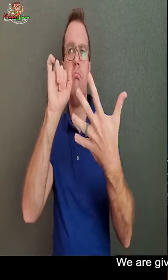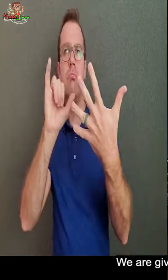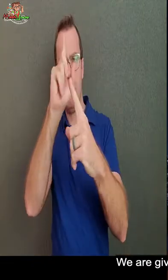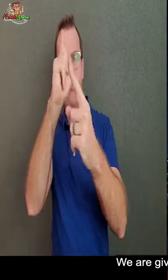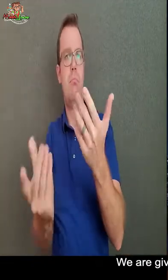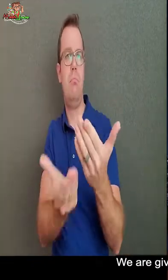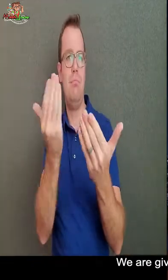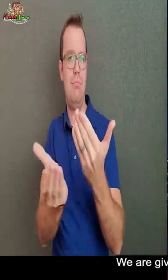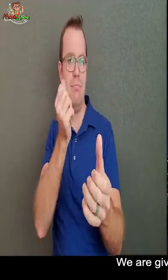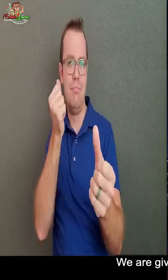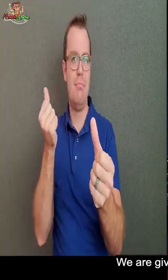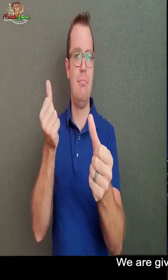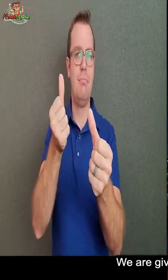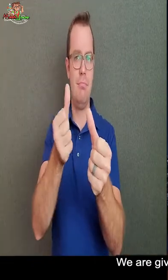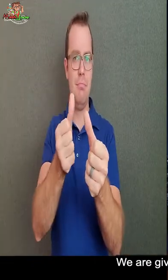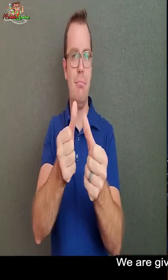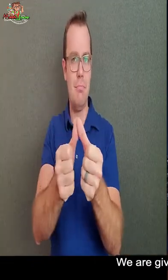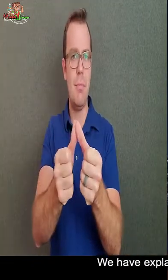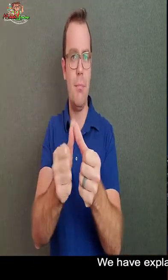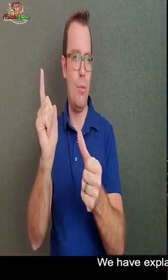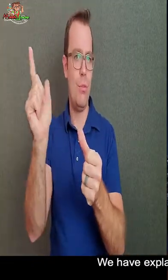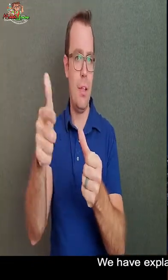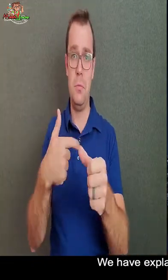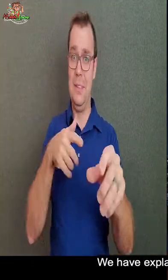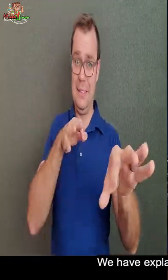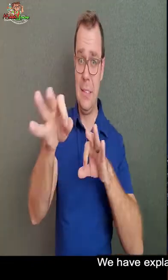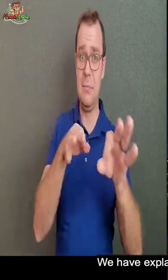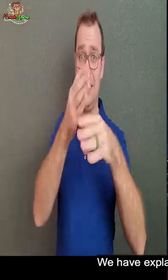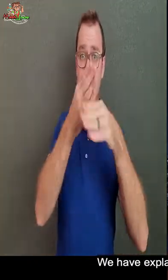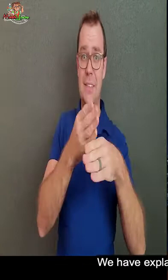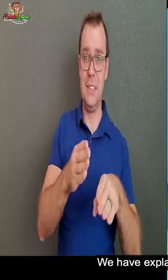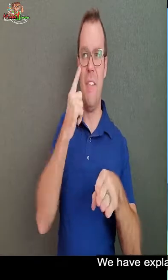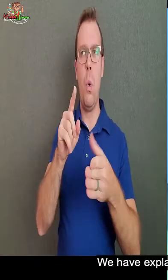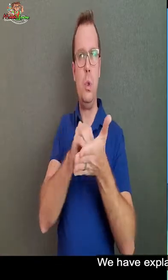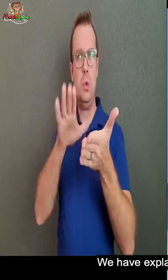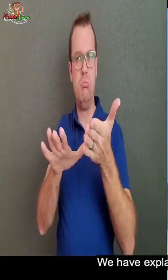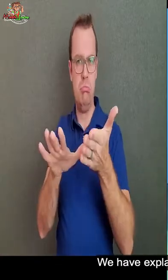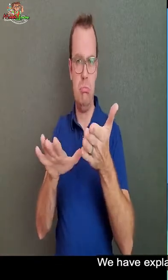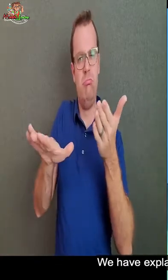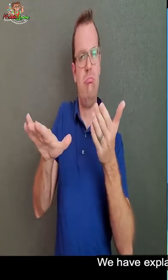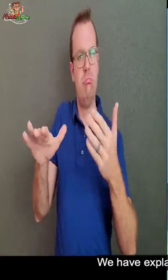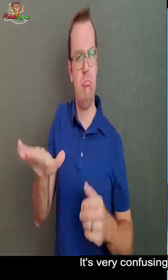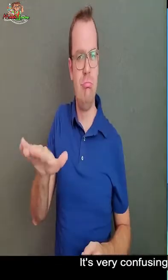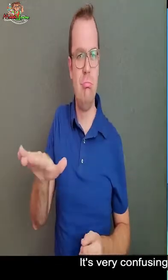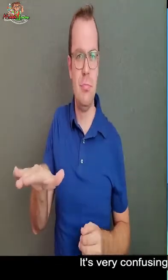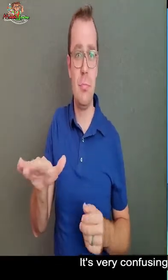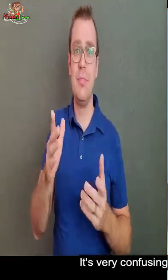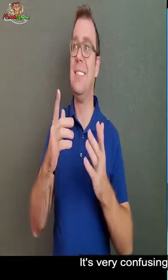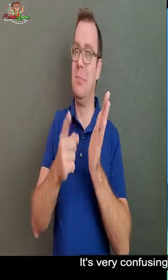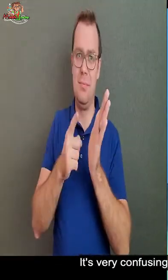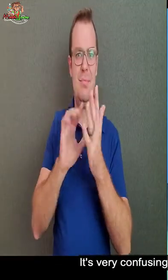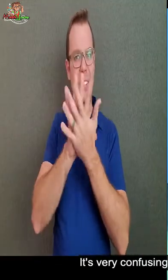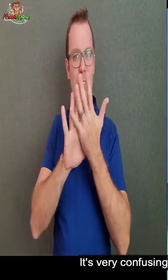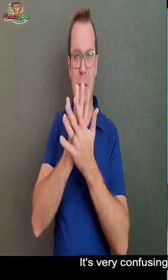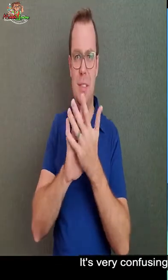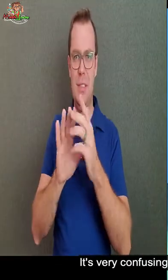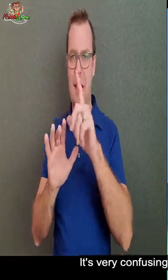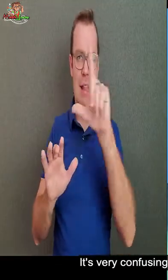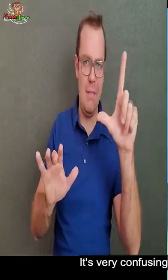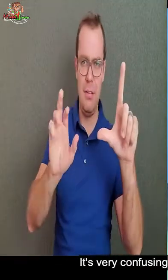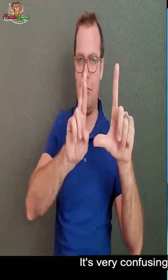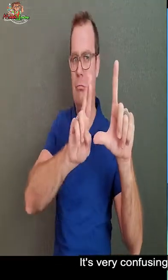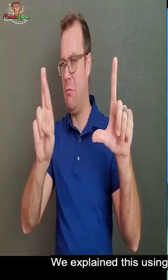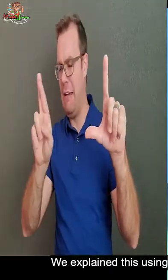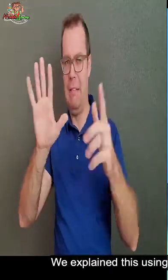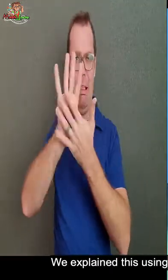आपको याद रह जाए. हमने आपको डिवीजन जो छोटे क्लास के बच्चे हैं उनको डिवीजन बताया. डिवीजन कैसे बताया बहुत प्रॉब्लम होती थी कि इधर क्या उधर क्या.